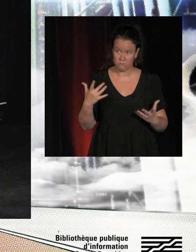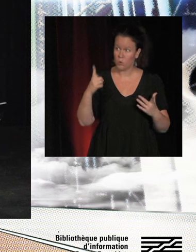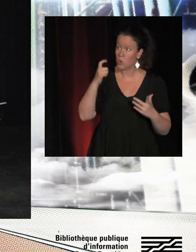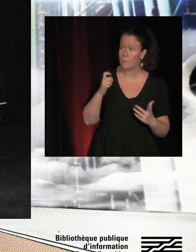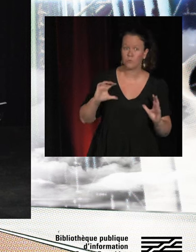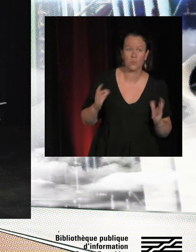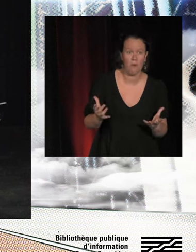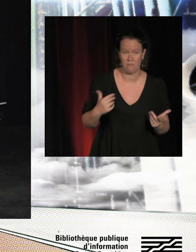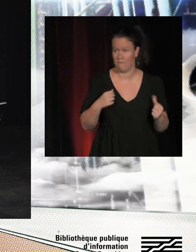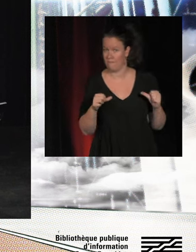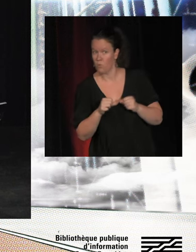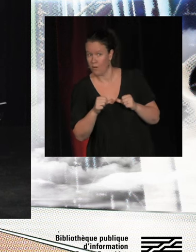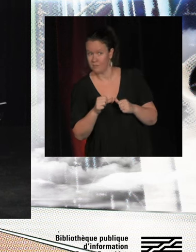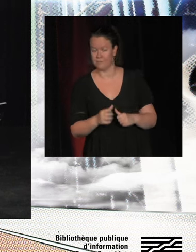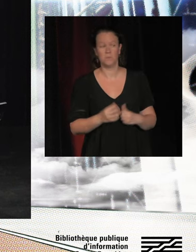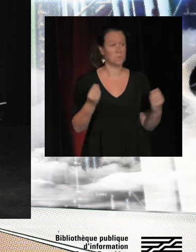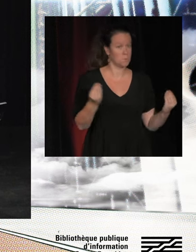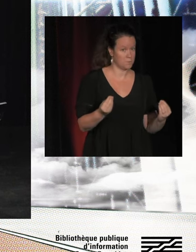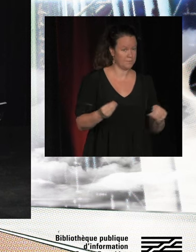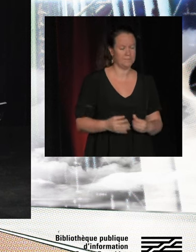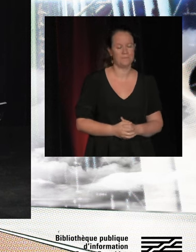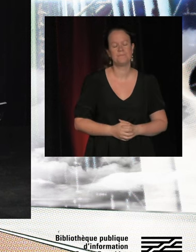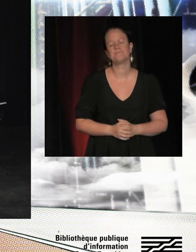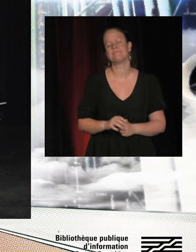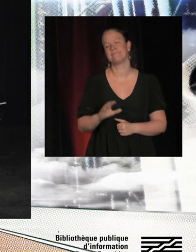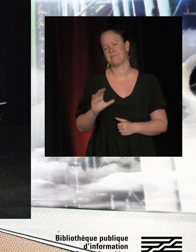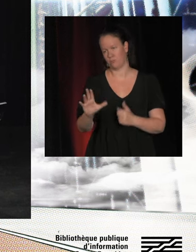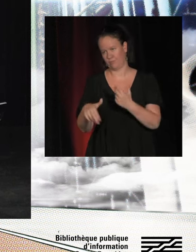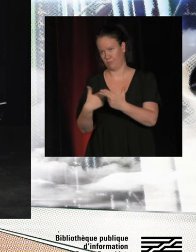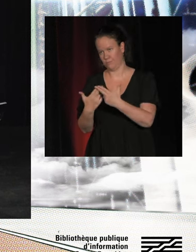fais ? Où est-ce que je commence ? Alors, il y a